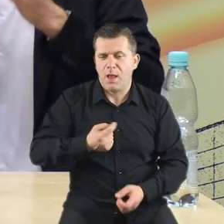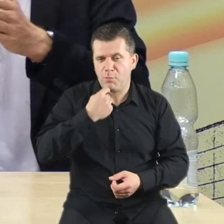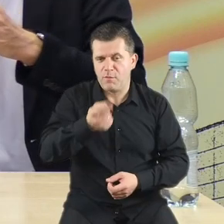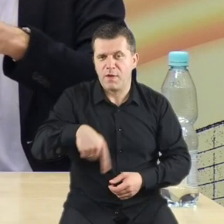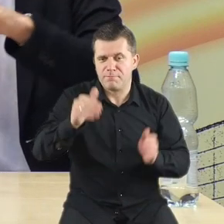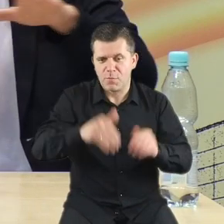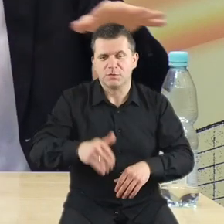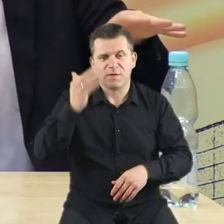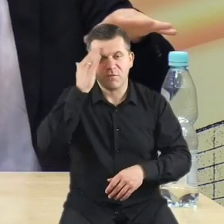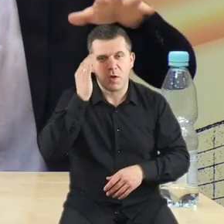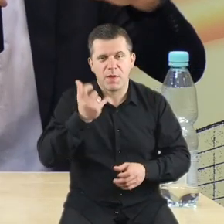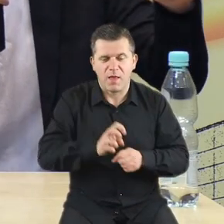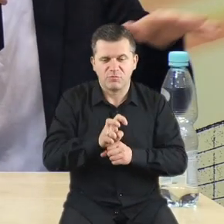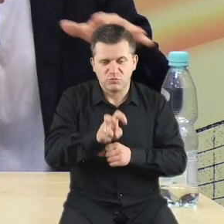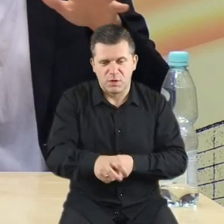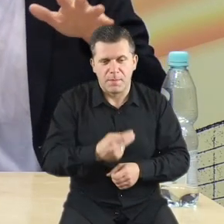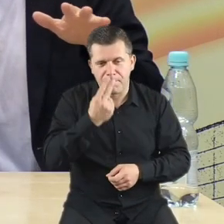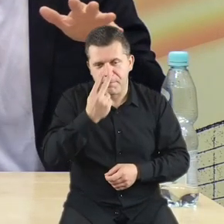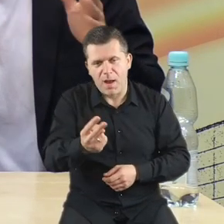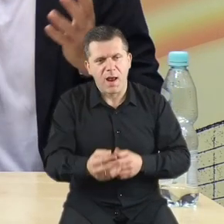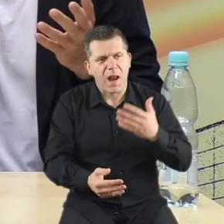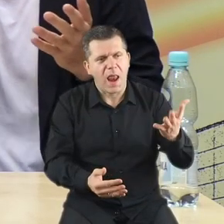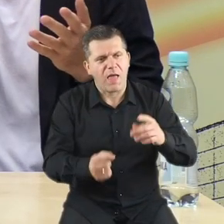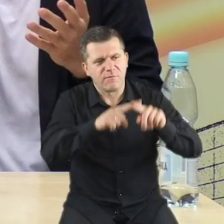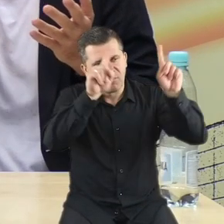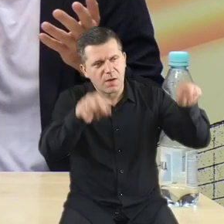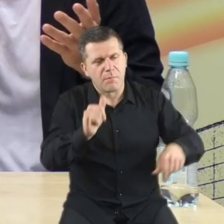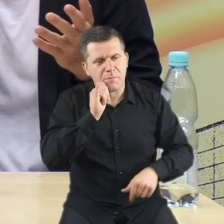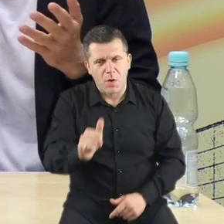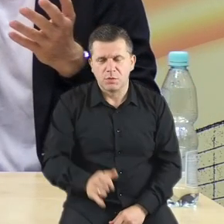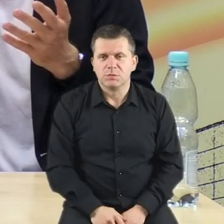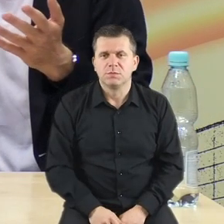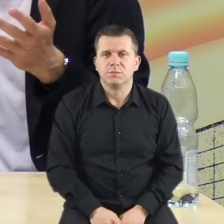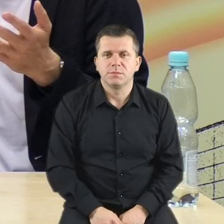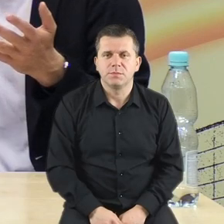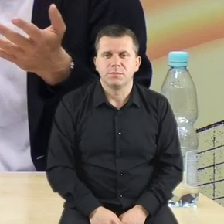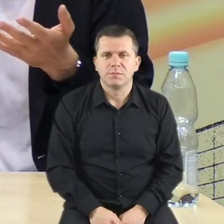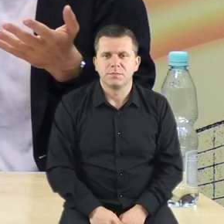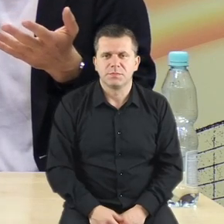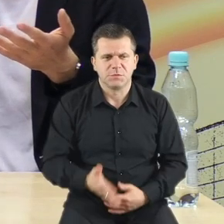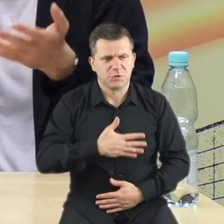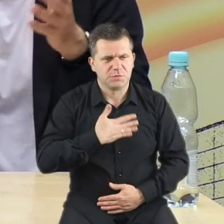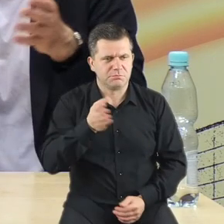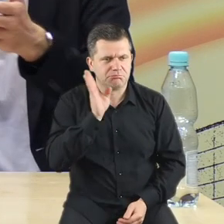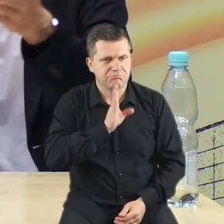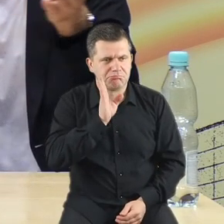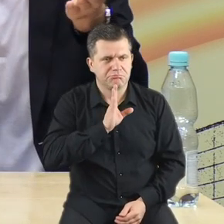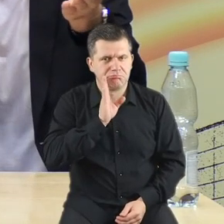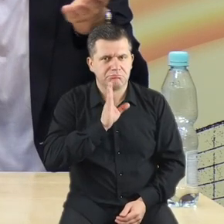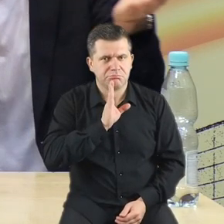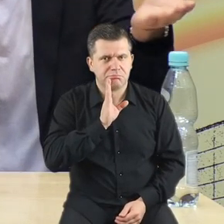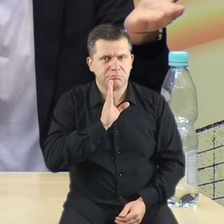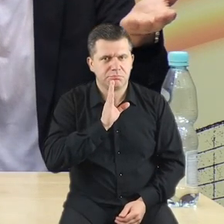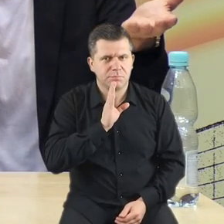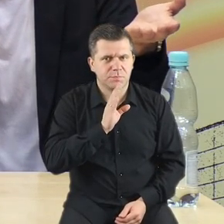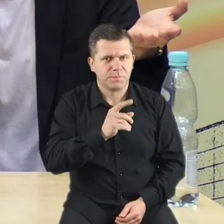Więc wszedłem, patrzę po lewej stronie skrzynki pocztowe. Kurczę, dziwne, no wciąż. Loziński jest